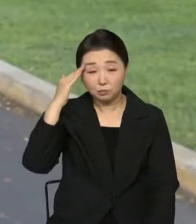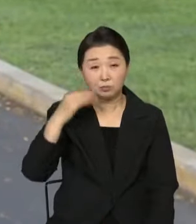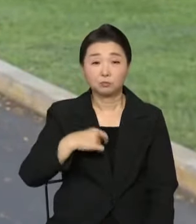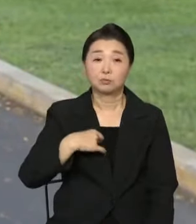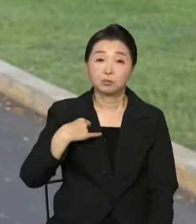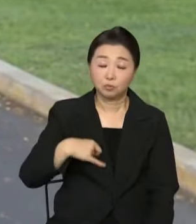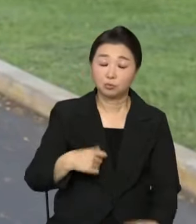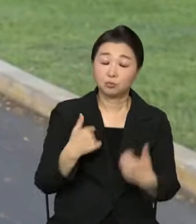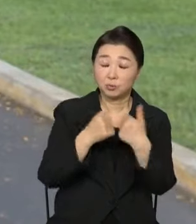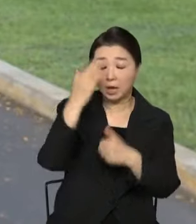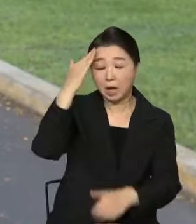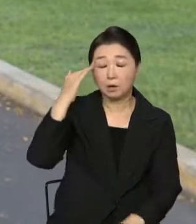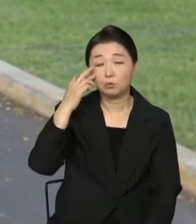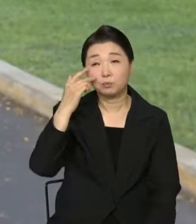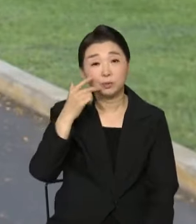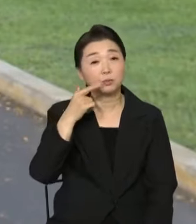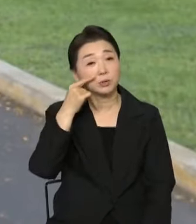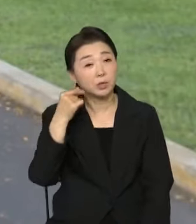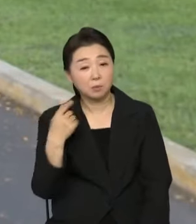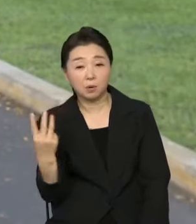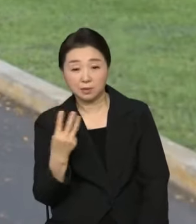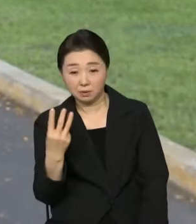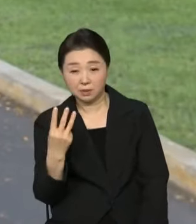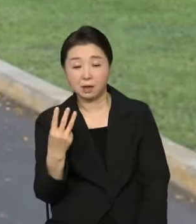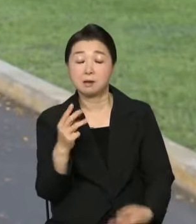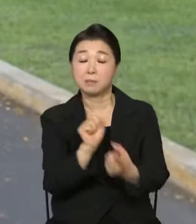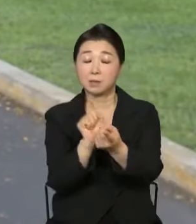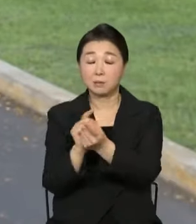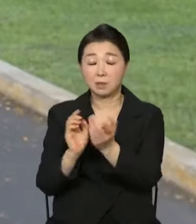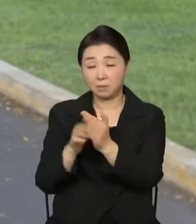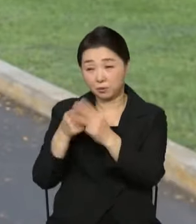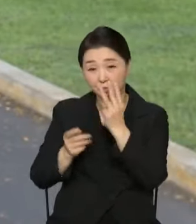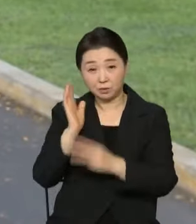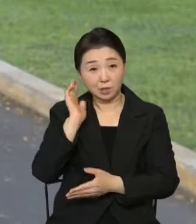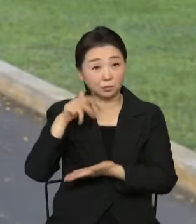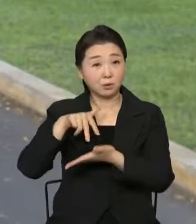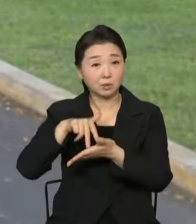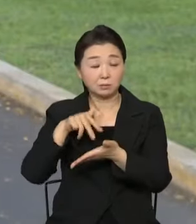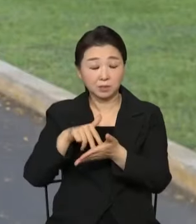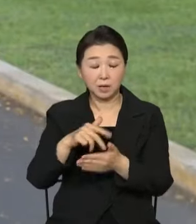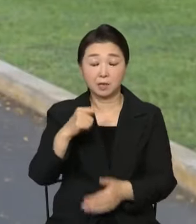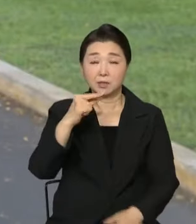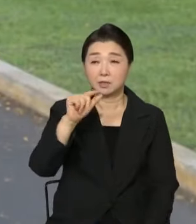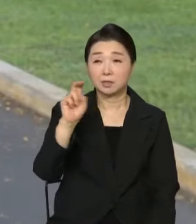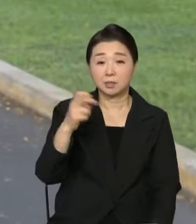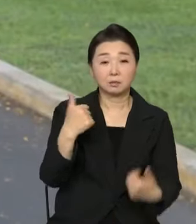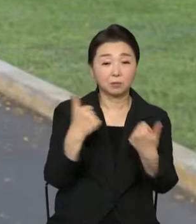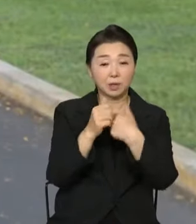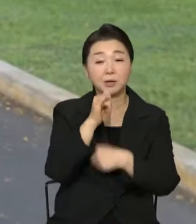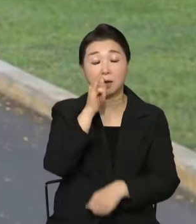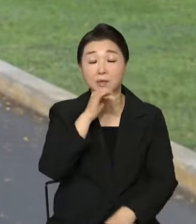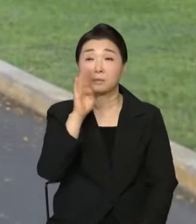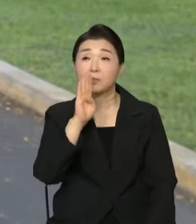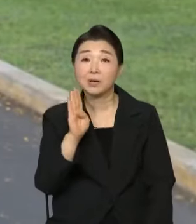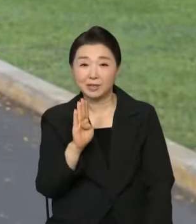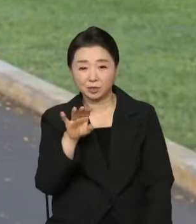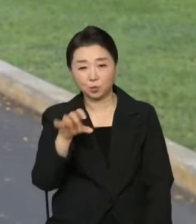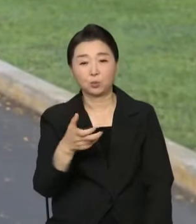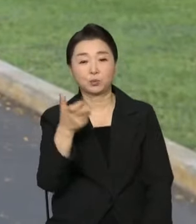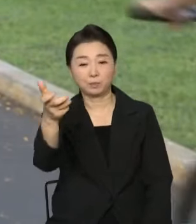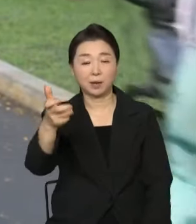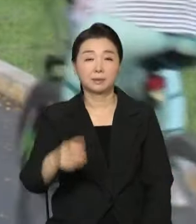정상회담과 한미일 정상회의 등 여러 정상들과 만난 윤 대통령은 G20 정상회의가 열리는 브라질 리우로